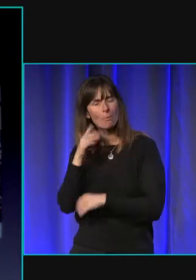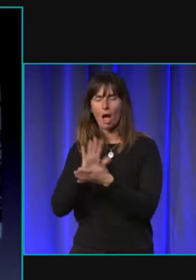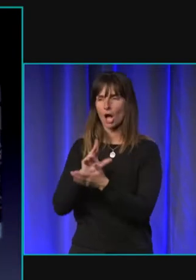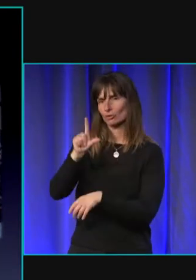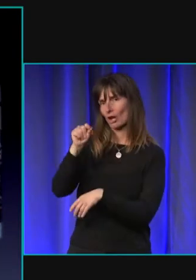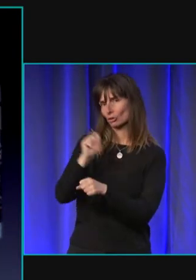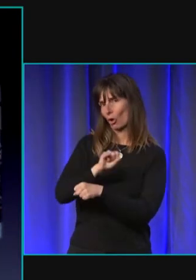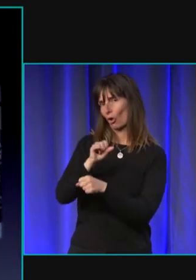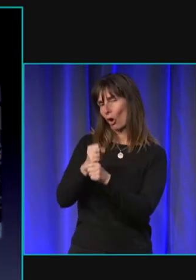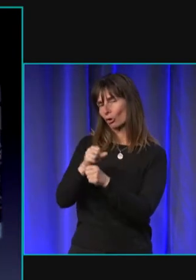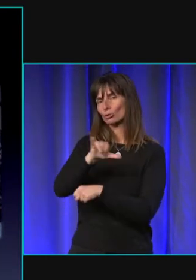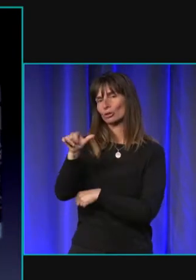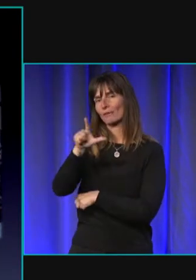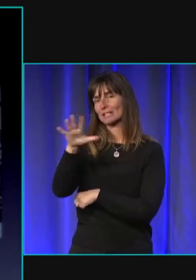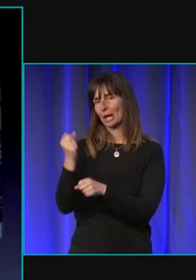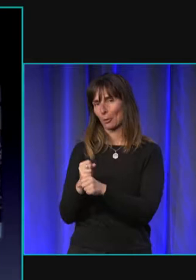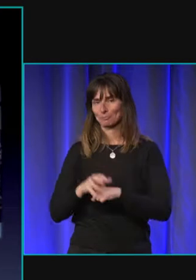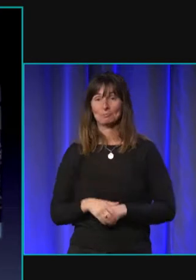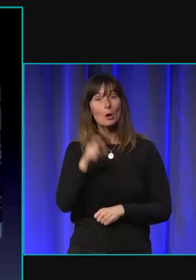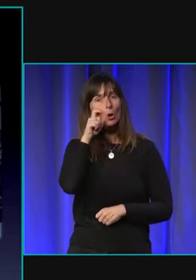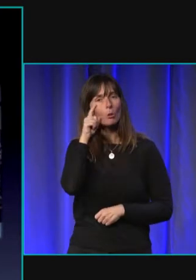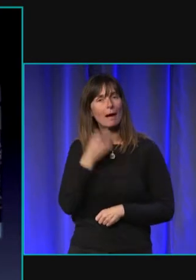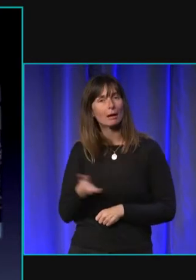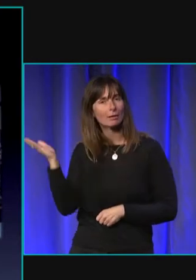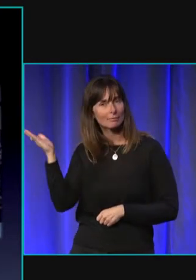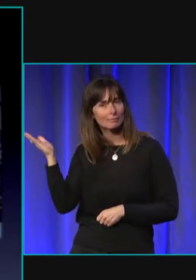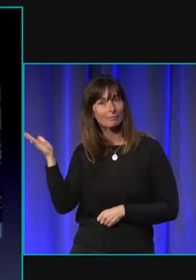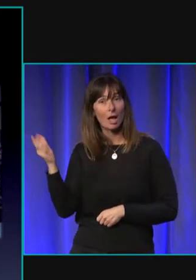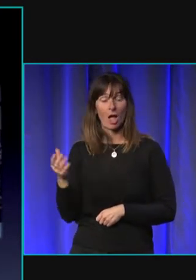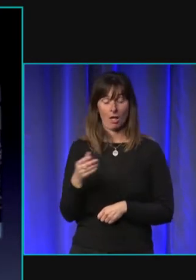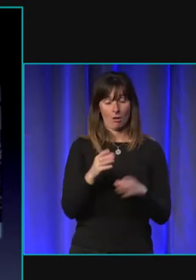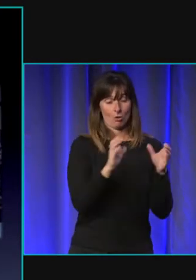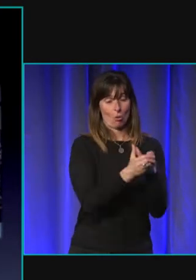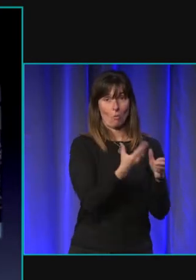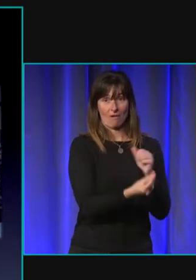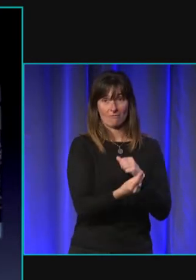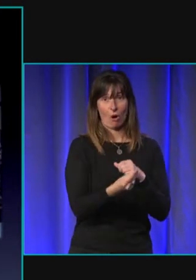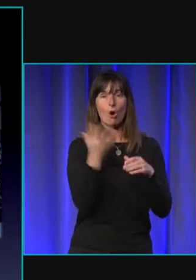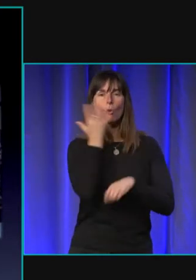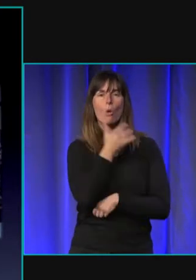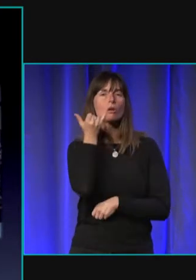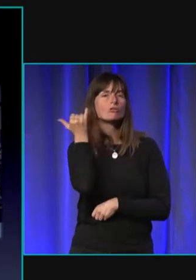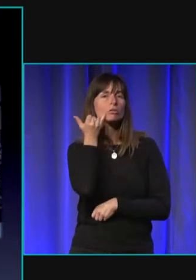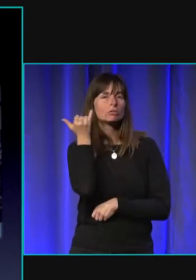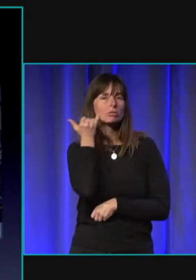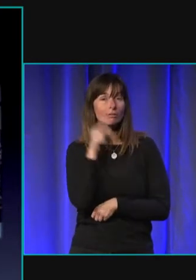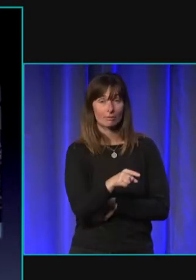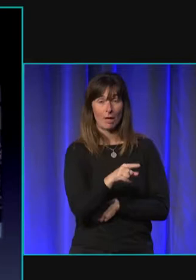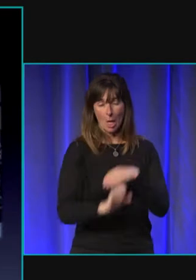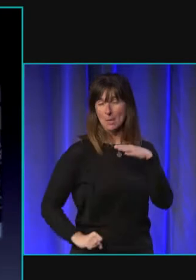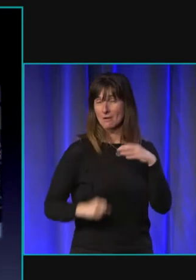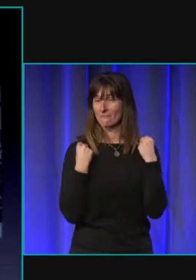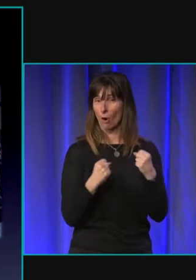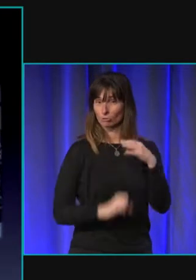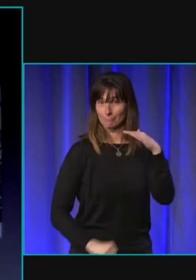ans. Et ce que vous pouvez observer à l'écran, c'est que chez les enfants, ici en jaune, vous avez une puissance maximale,